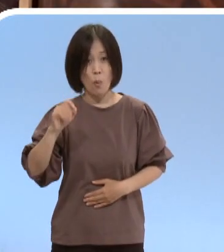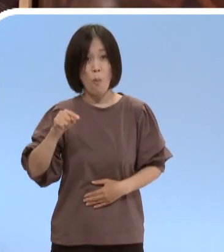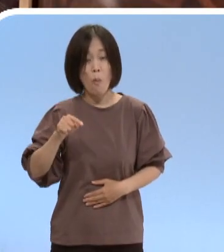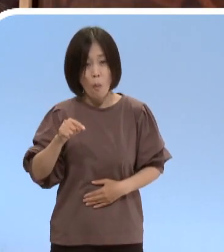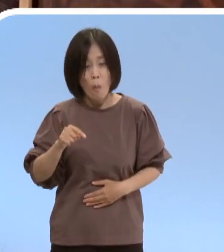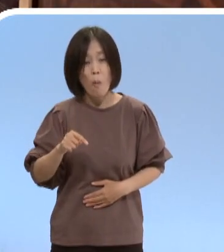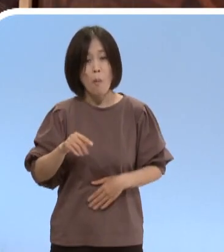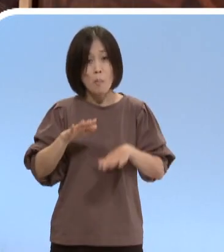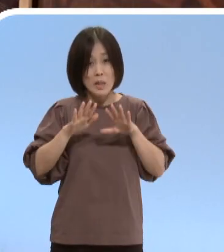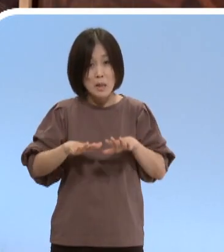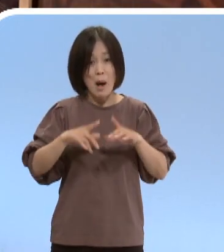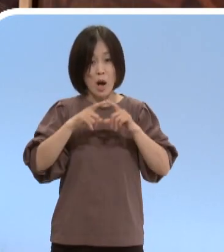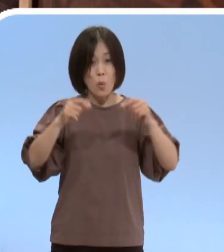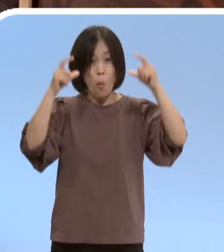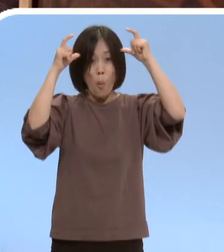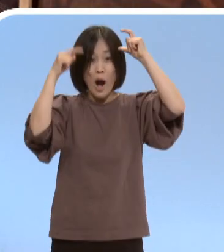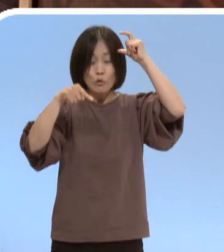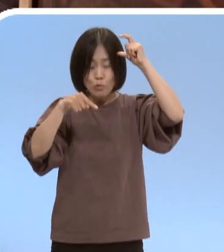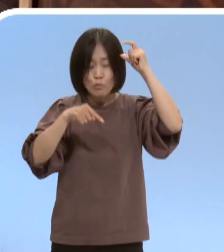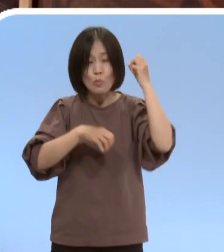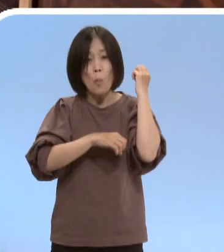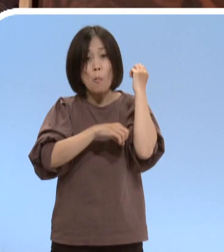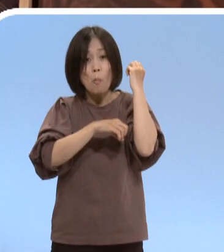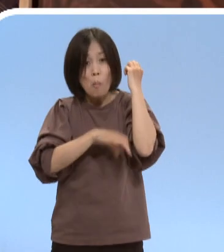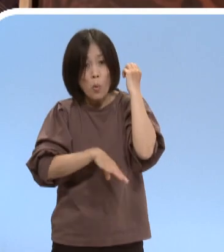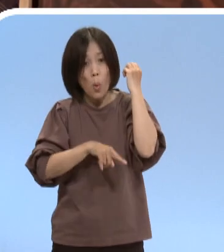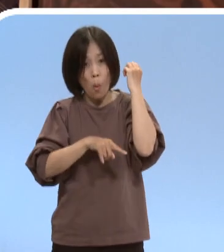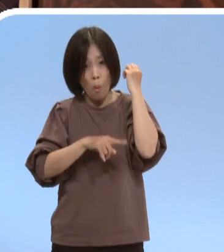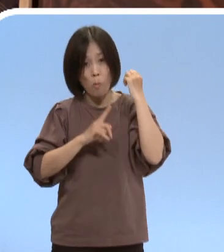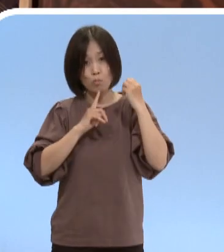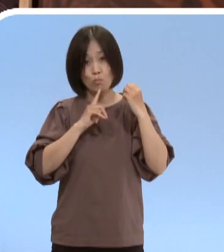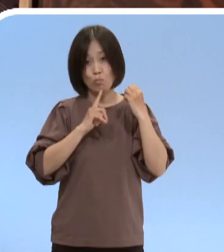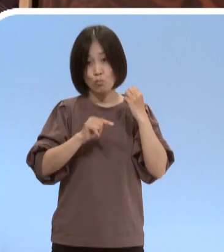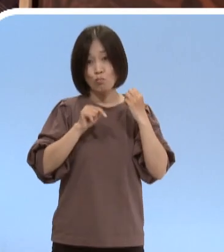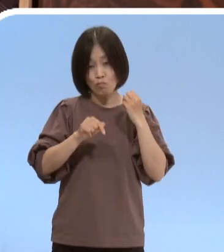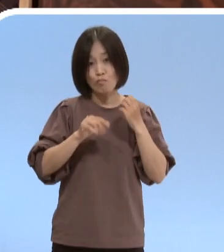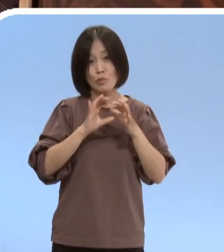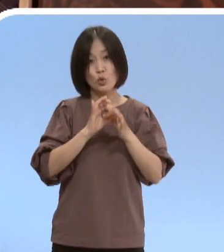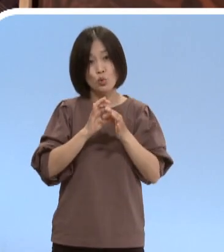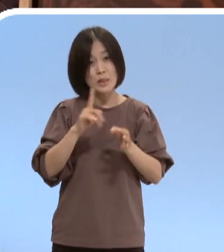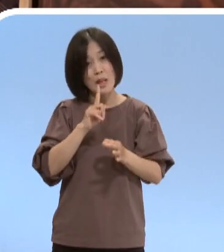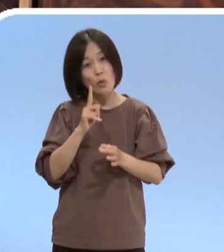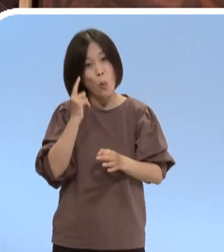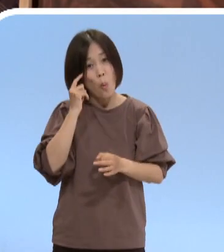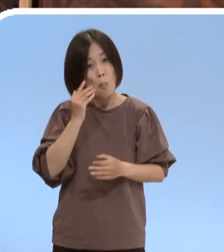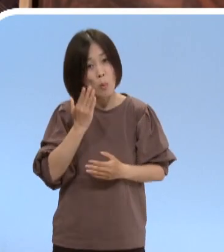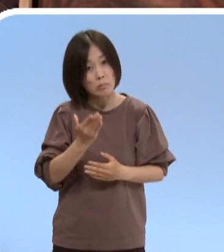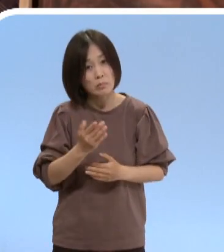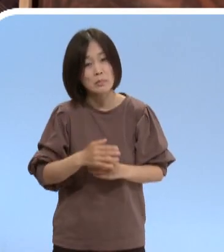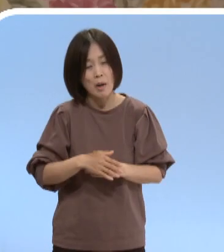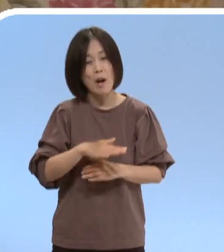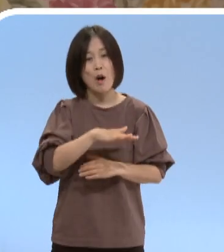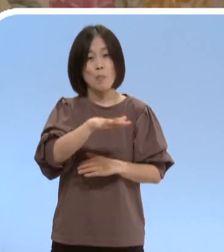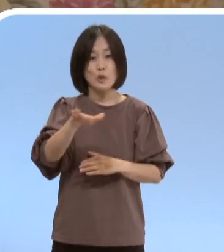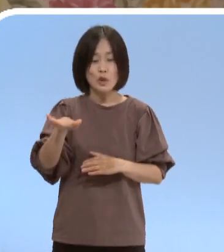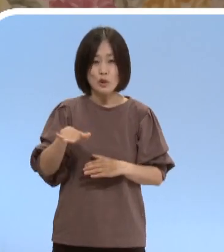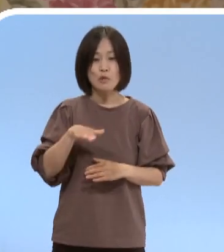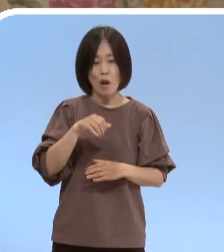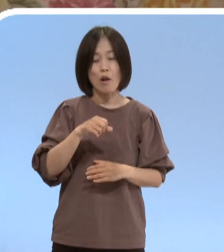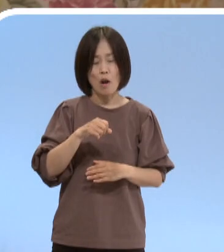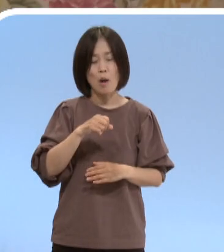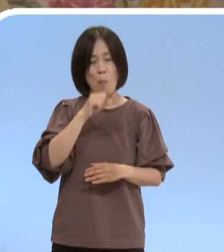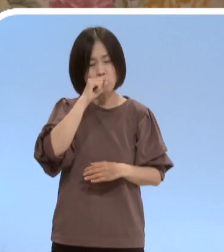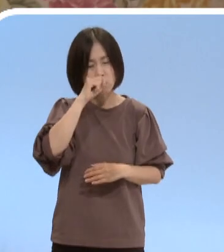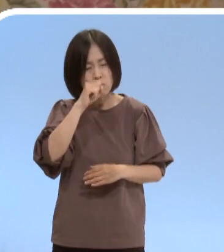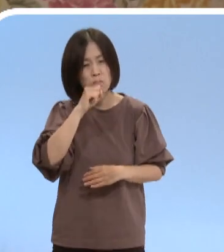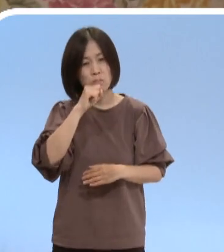99.9% その今の和牛の大元というか、 うん、 って言われてることについてはどう思われますかね。 みんなが褒めてくれる